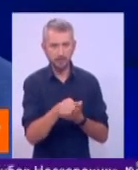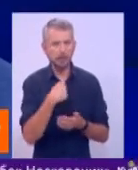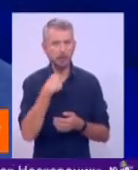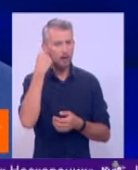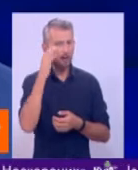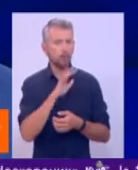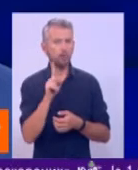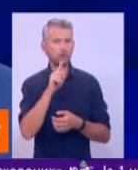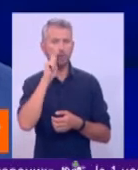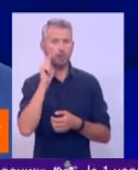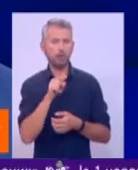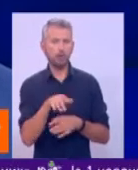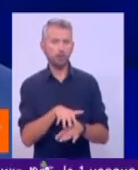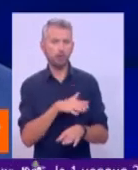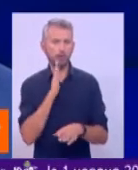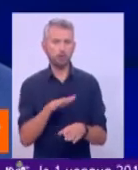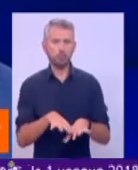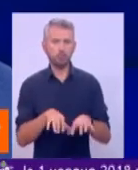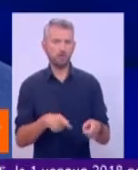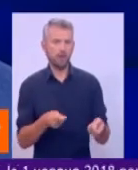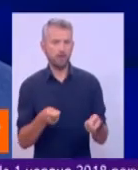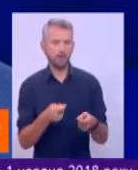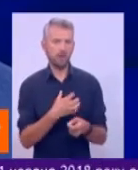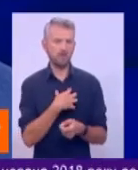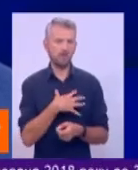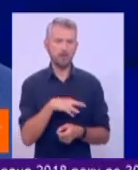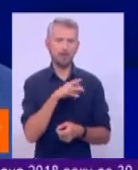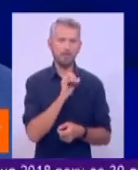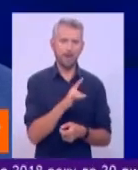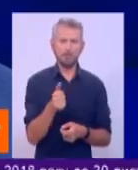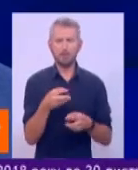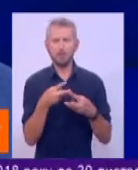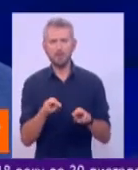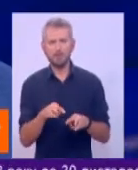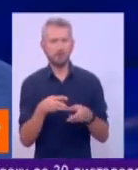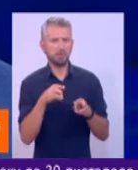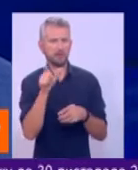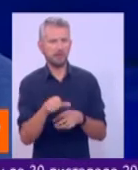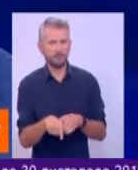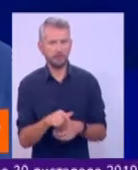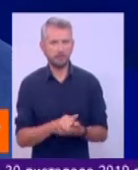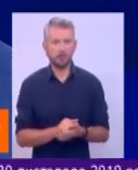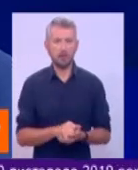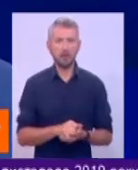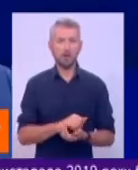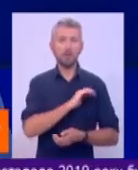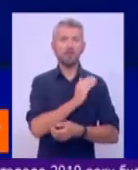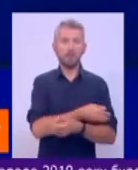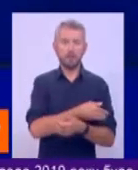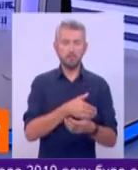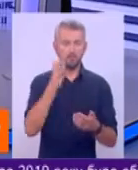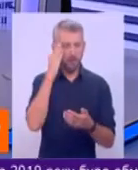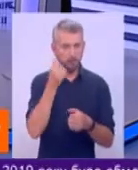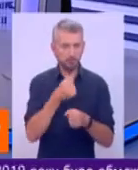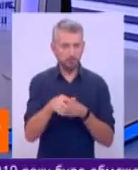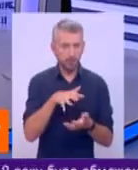думаю, что в Украине он долго будет при власти. Неважно, это мэр или там премьер-министр или министр. Угу. Силовым методом спасибо. Именно силовым методом спасибо. Потому